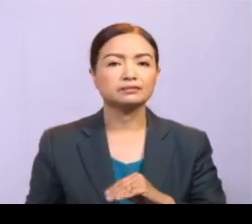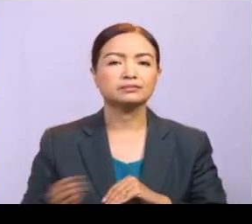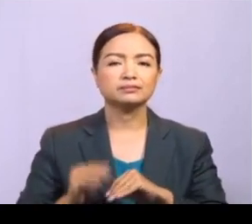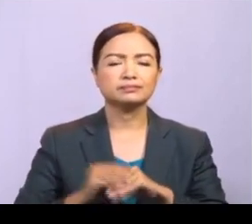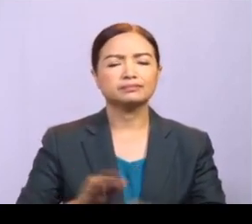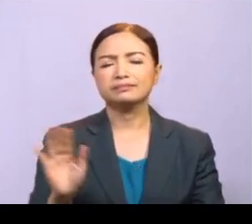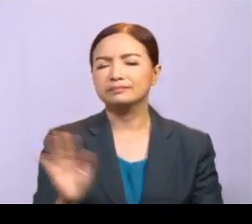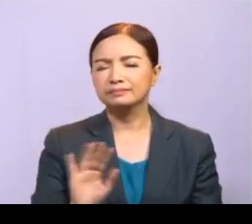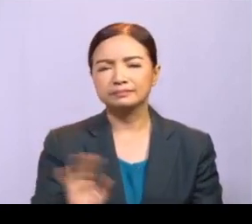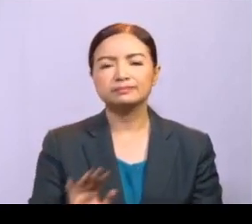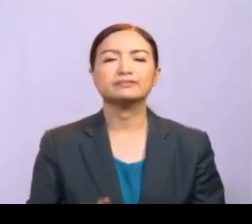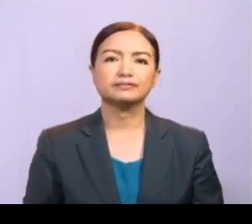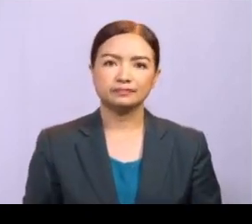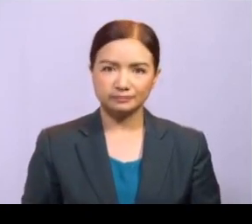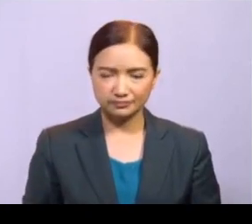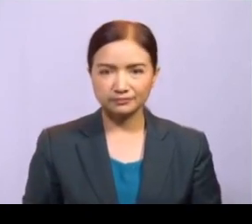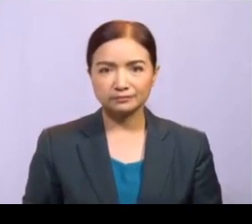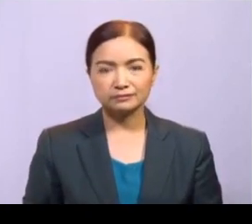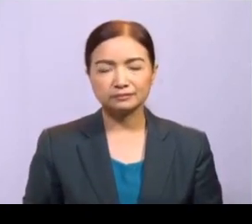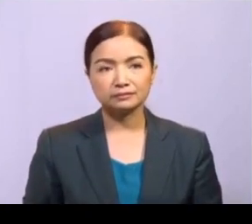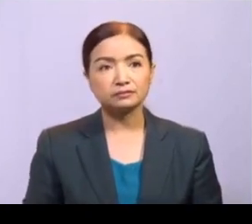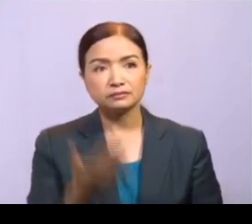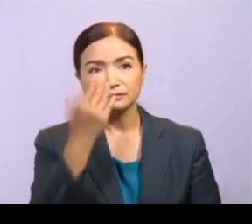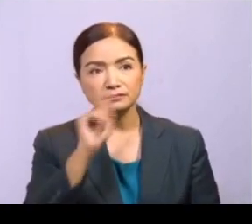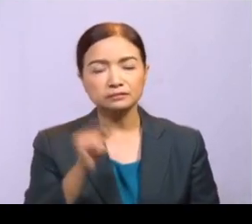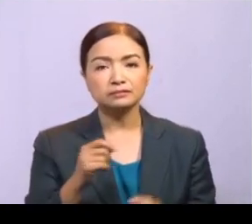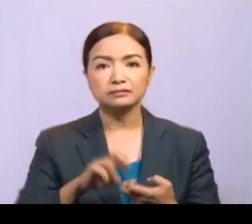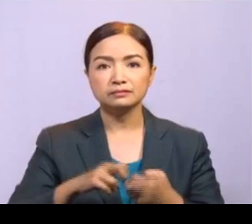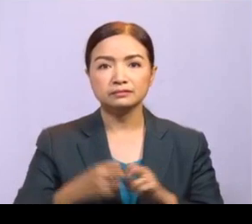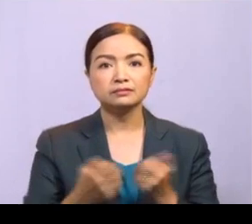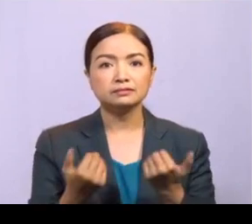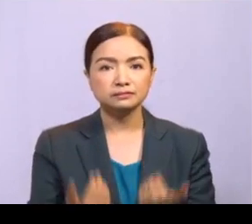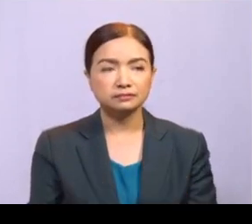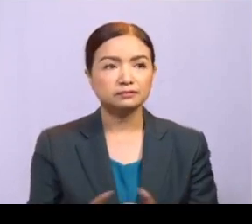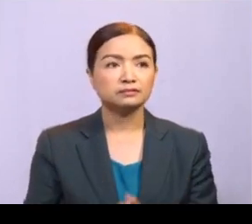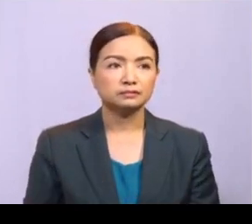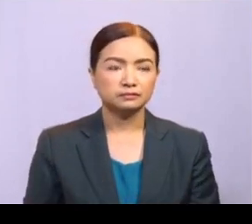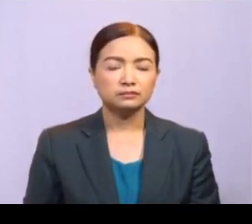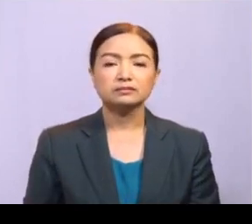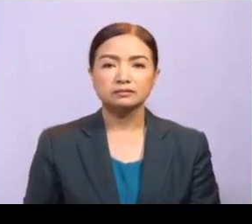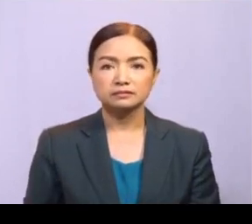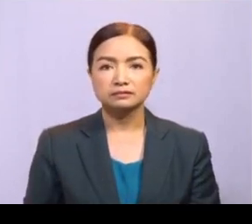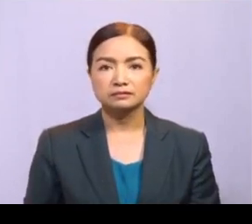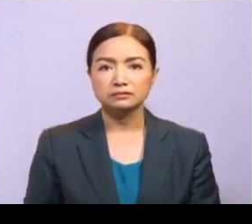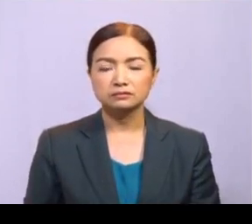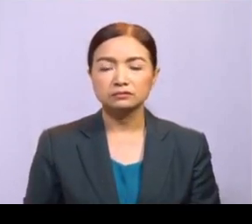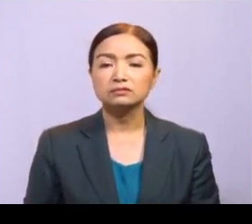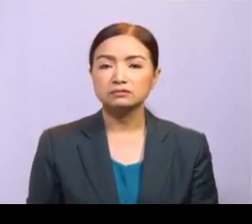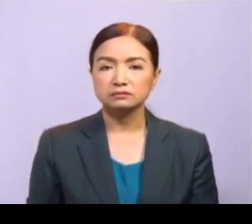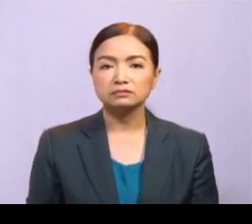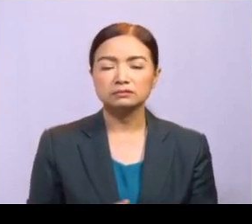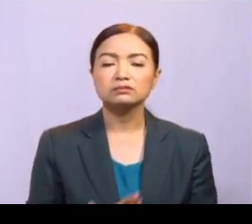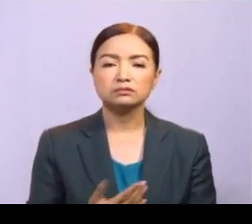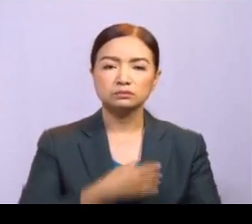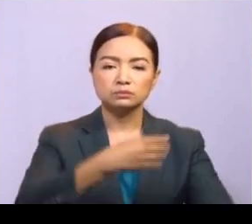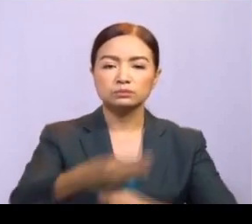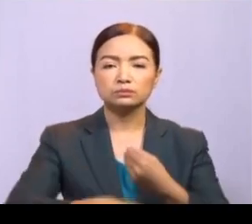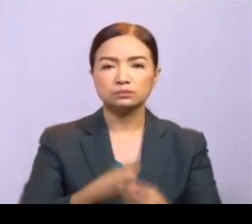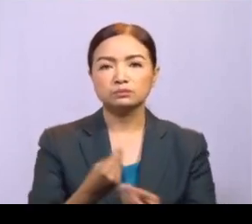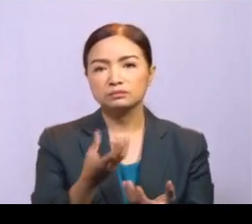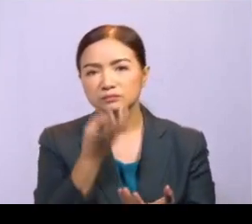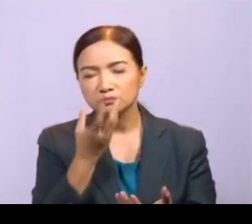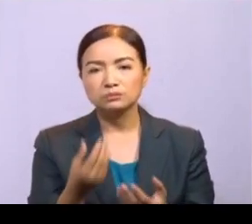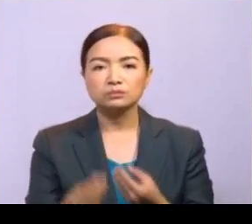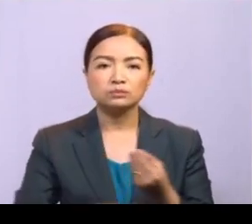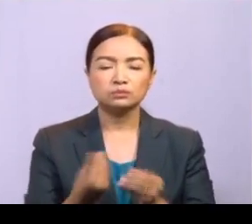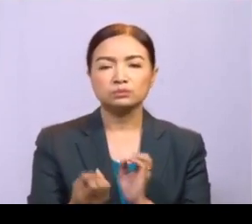การจำหน่ายข้าวแต่อย่างใดเพราะว่าปัญหาตอนนี้เรื่องของวัตถุดิบก็ไม่ได้มีผลต่อราคาจำหน่ายมากเท่าไหร่